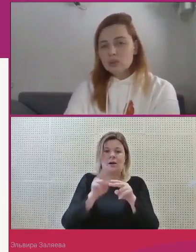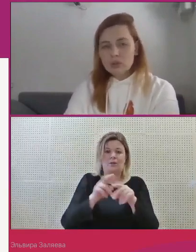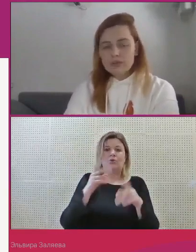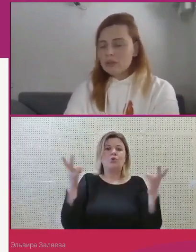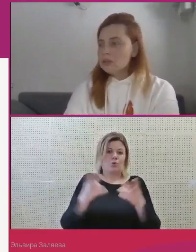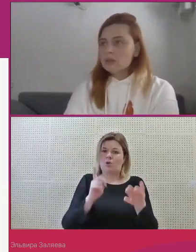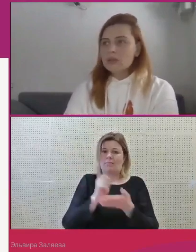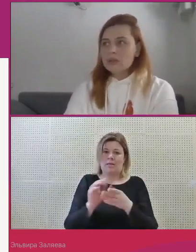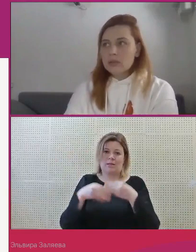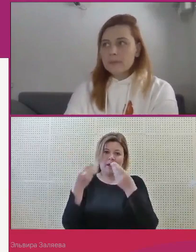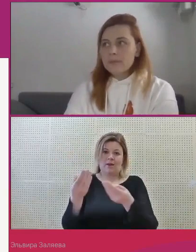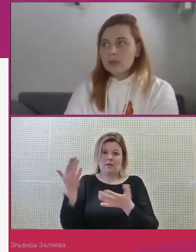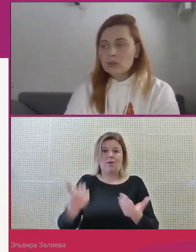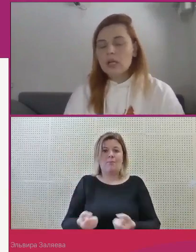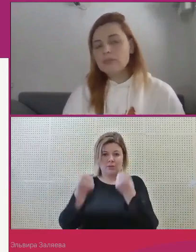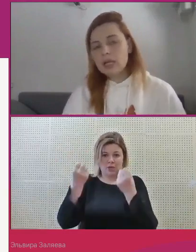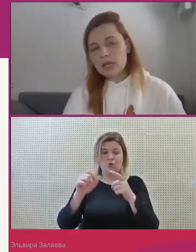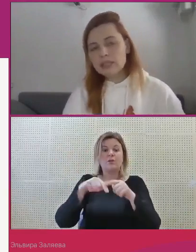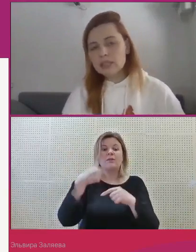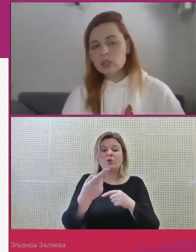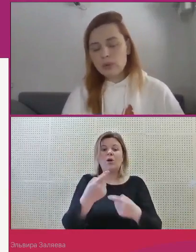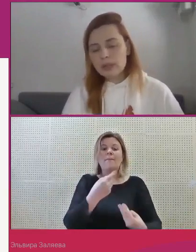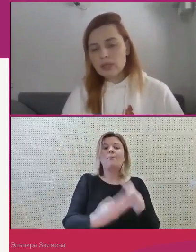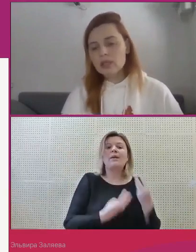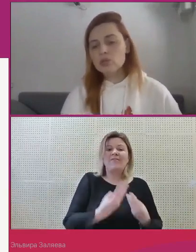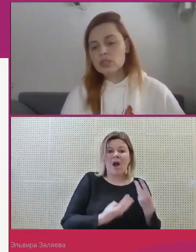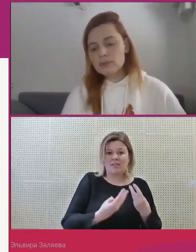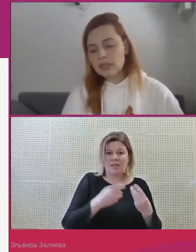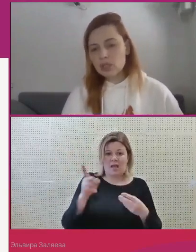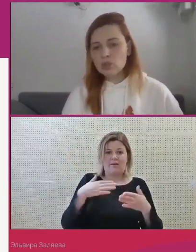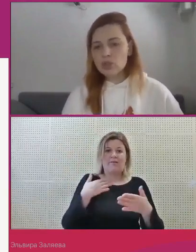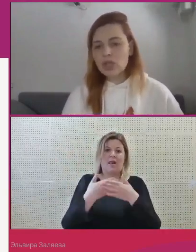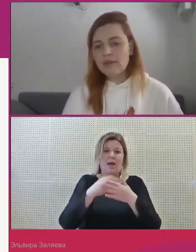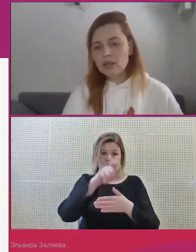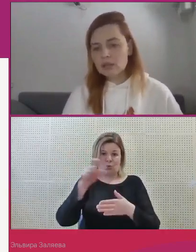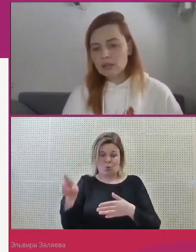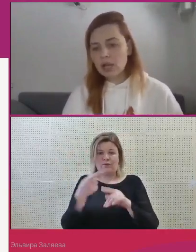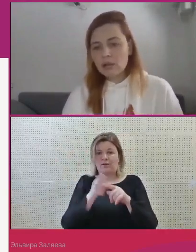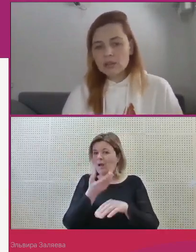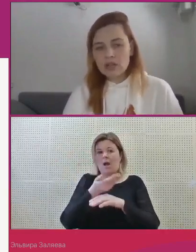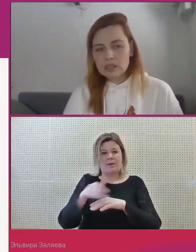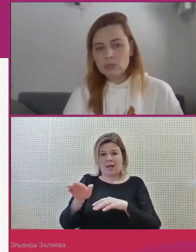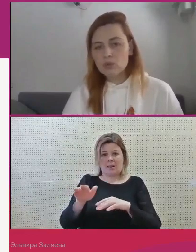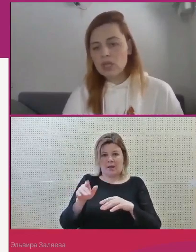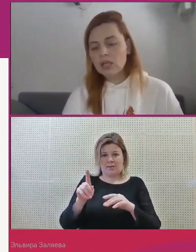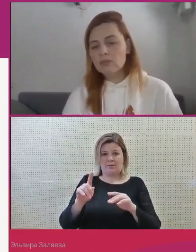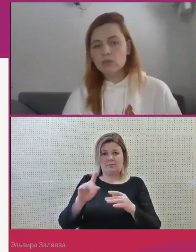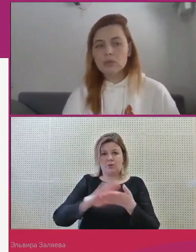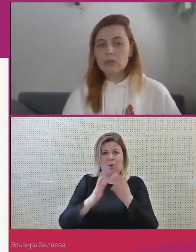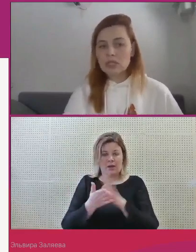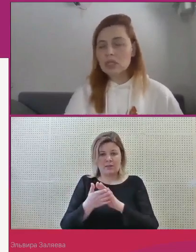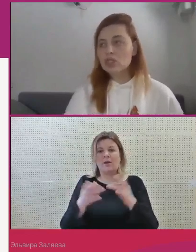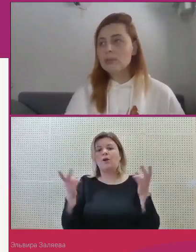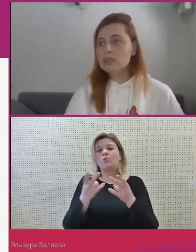Мотивировать волонтеров – это, ну, как бы такая отдельная история, да, нужно смотреть, что за человек, какая мотивация ему нужна,